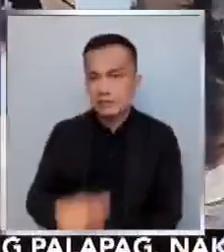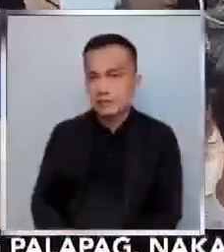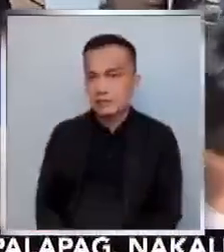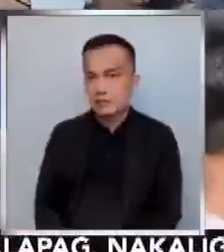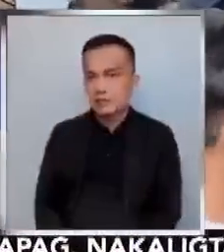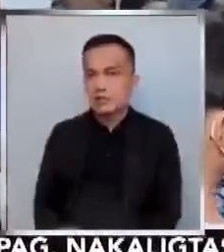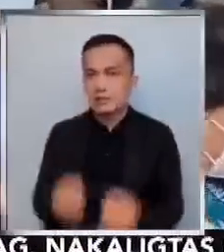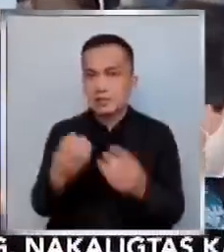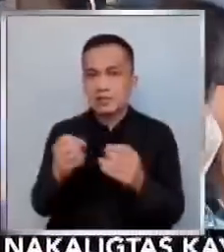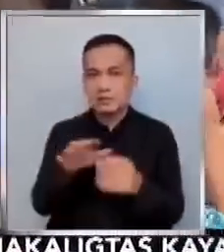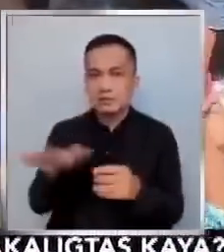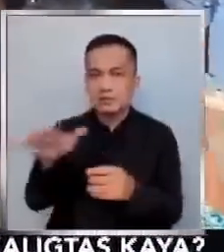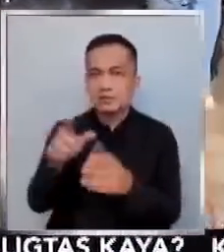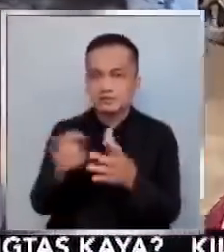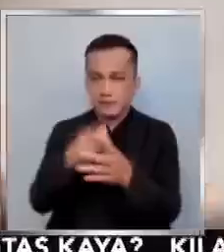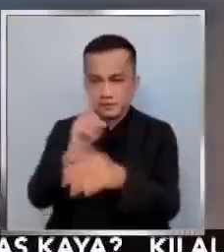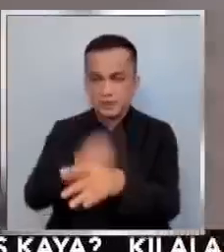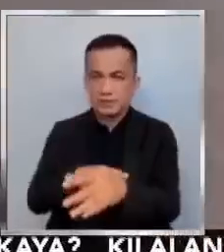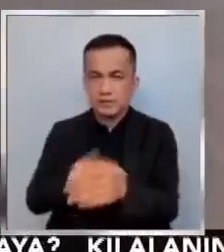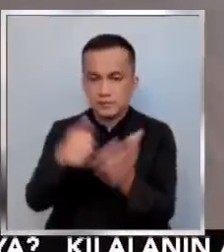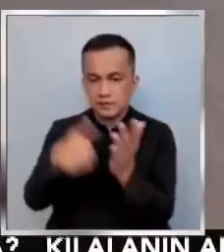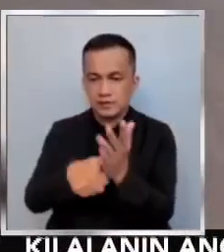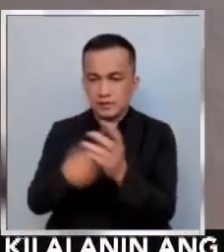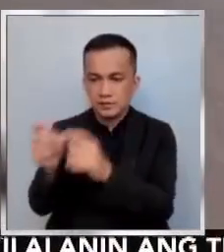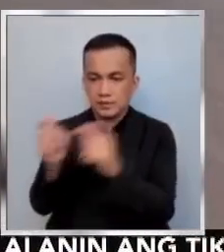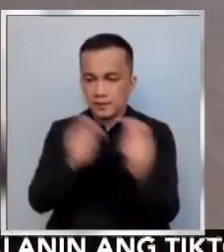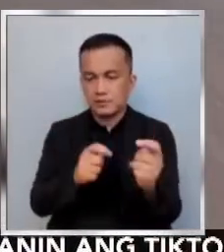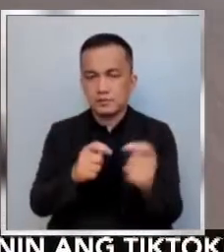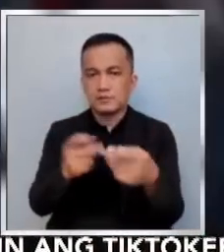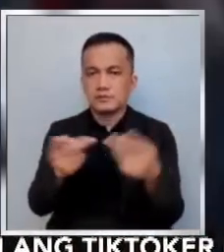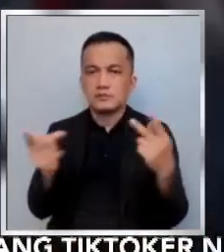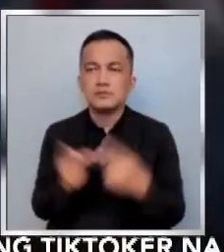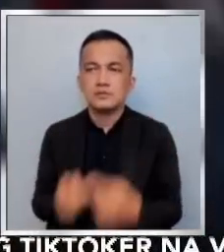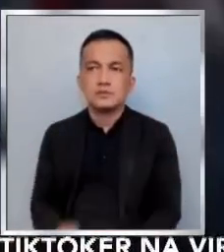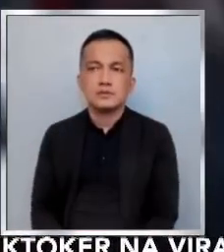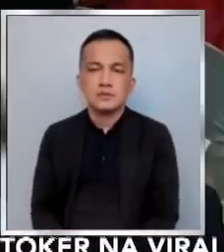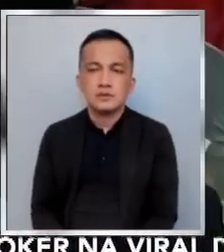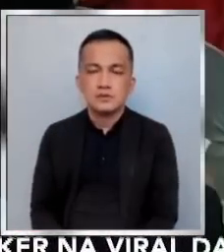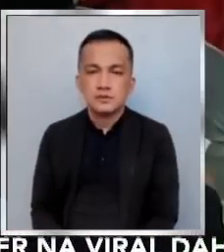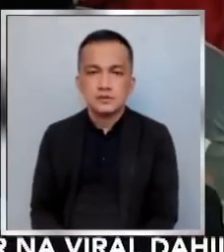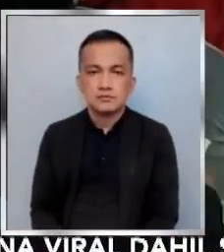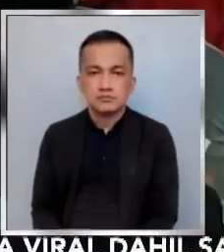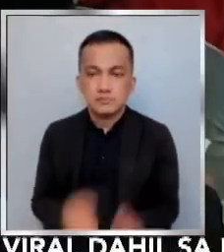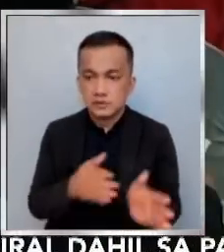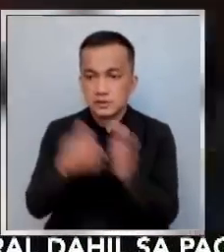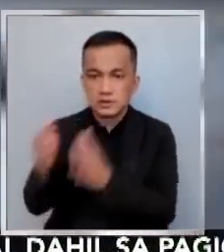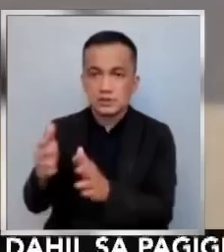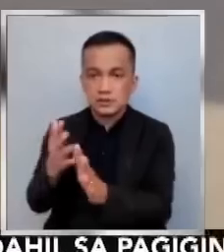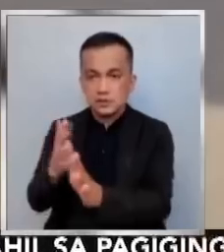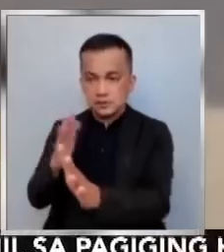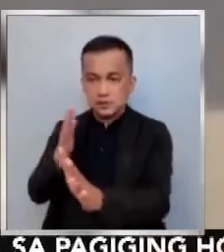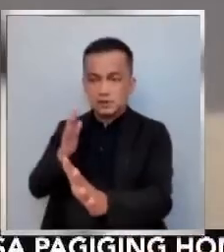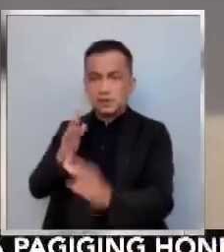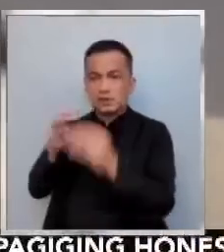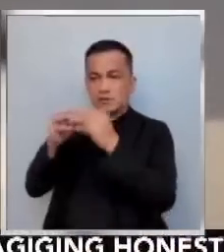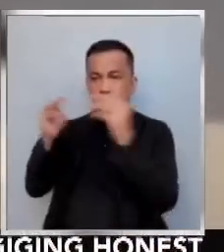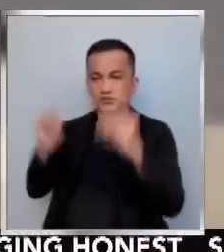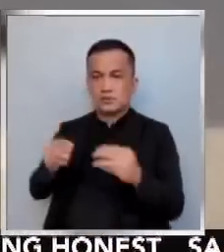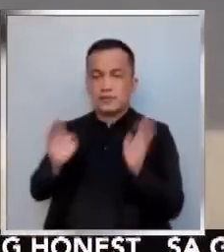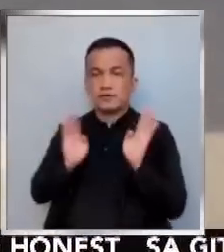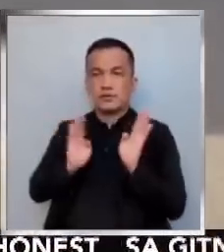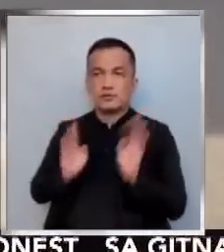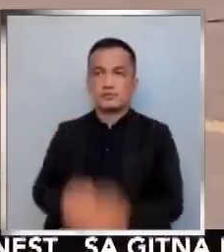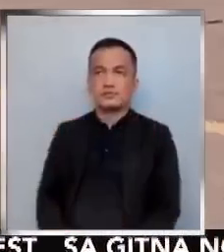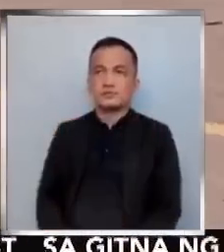first-time voters at magpapalipat ng lugar. Mahaba rin ang pila sa isang mall sa Baguio. Gabi pa